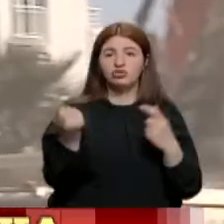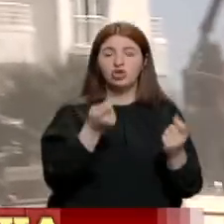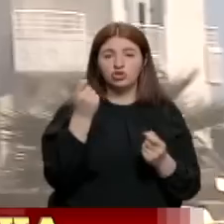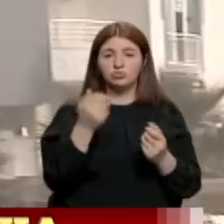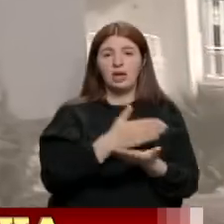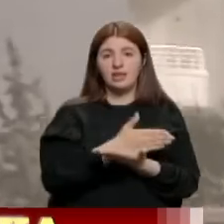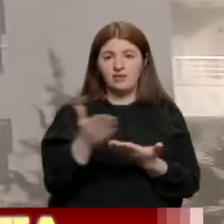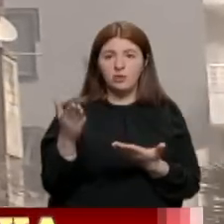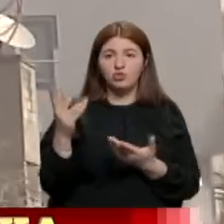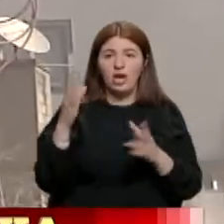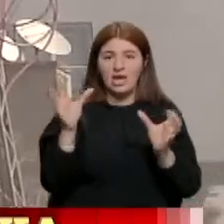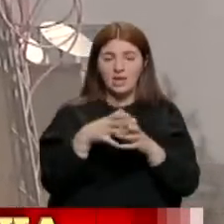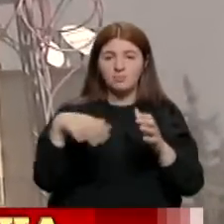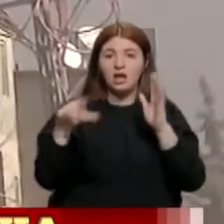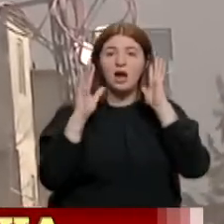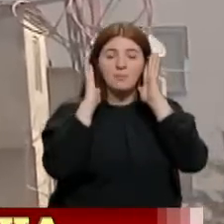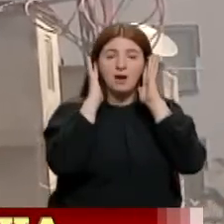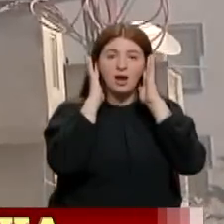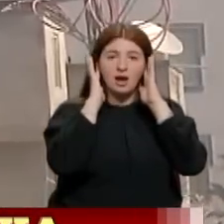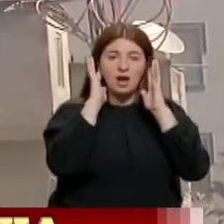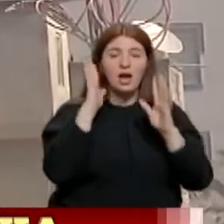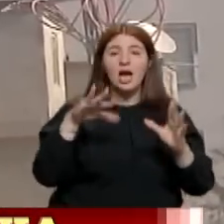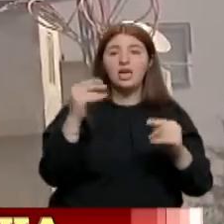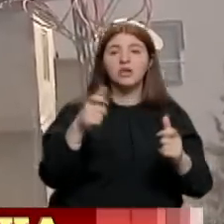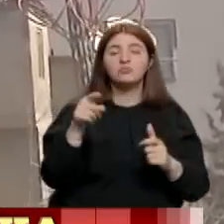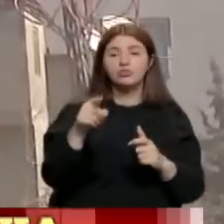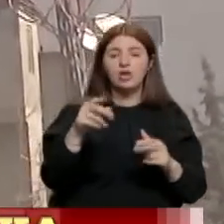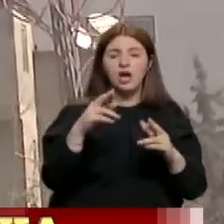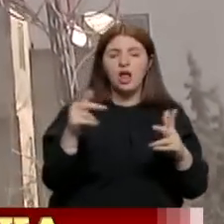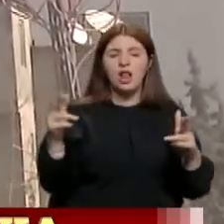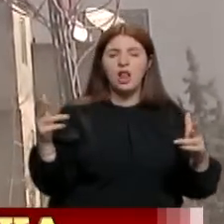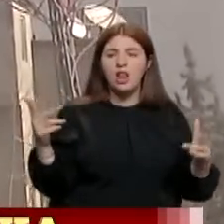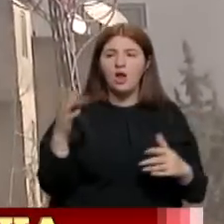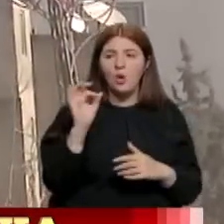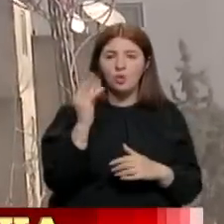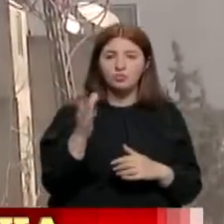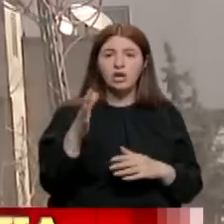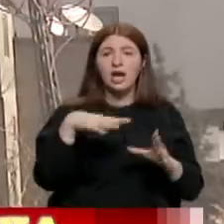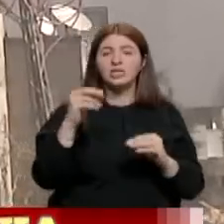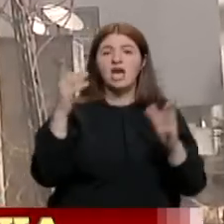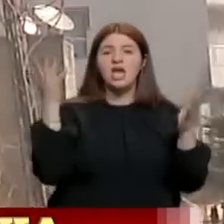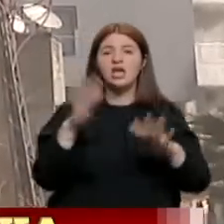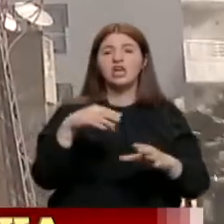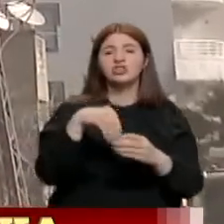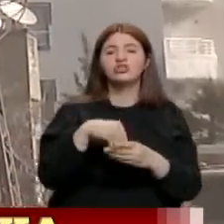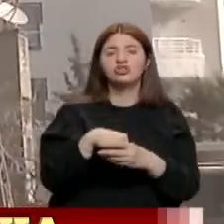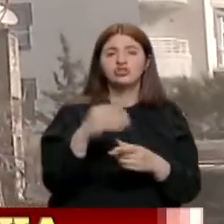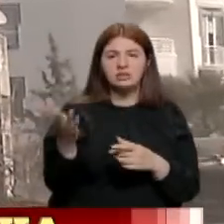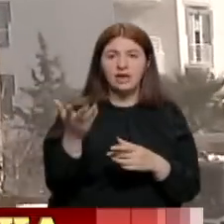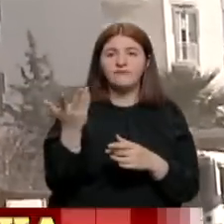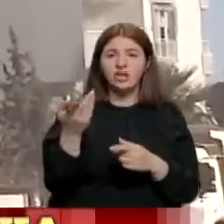çalışmaya çalışıyor ekipler. Ama her yer burada harabe şeklinde. Gördüğünüz gibi her yer enkaz yığını